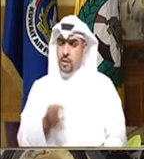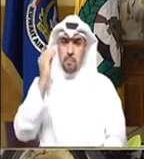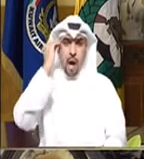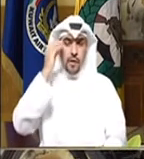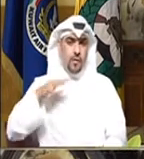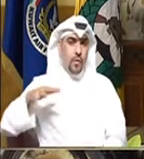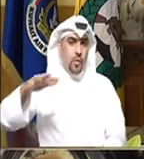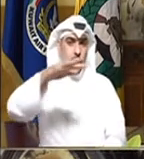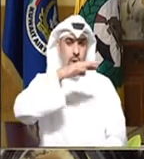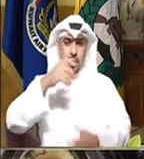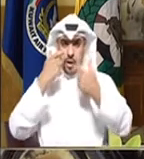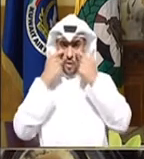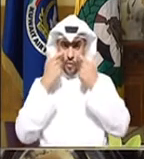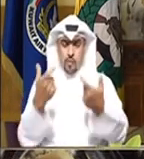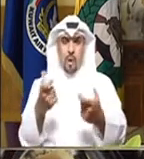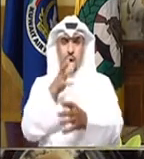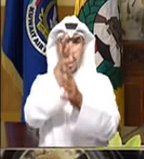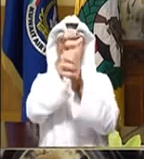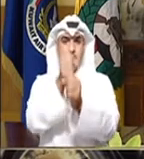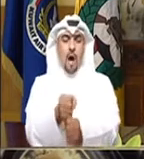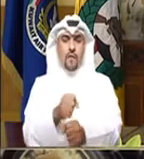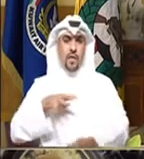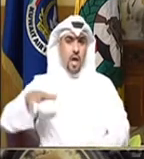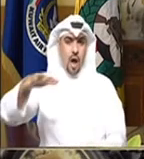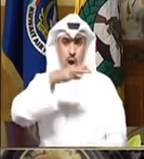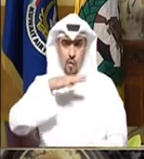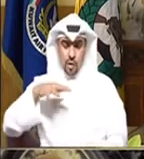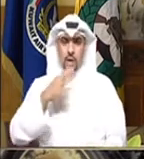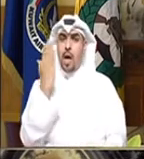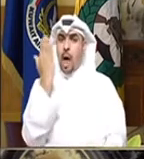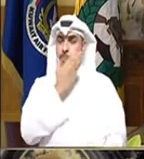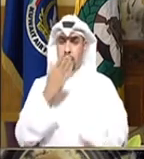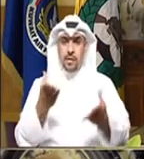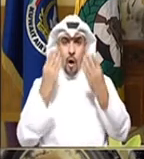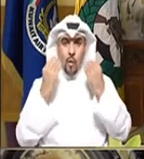الأسرة والمدرسة والمسجد والمجتمع.